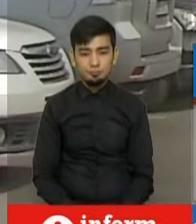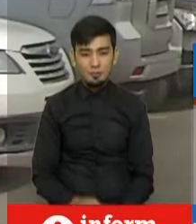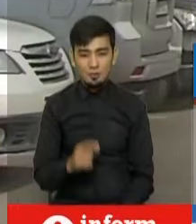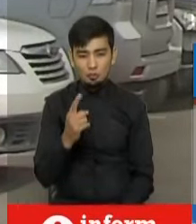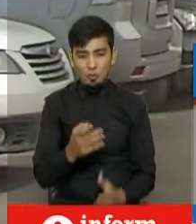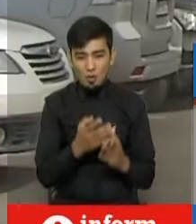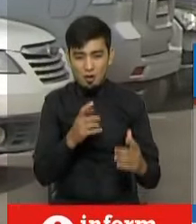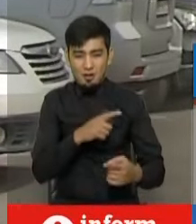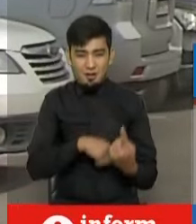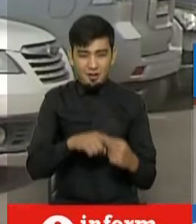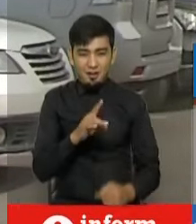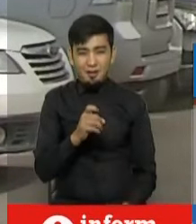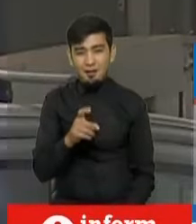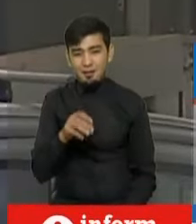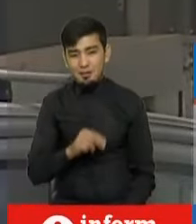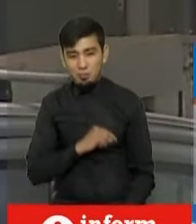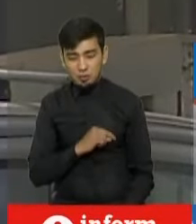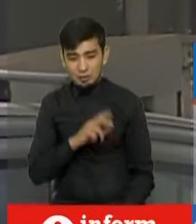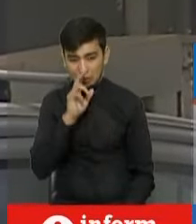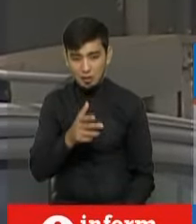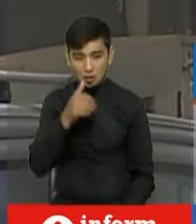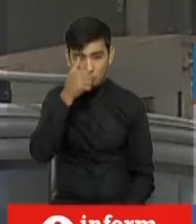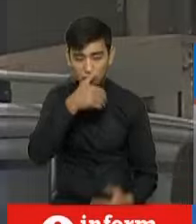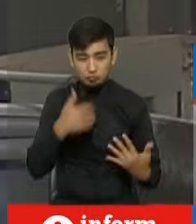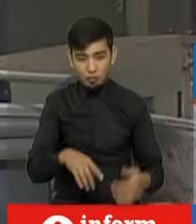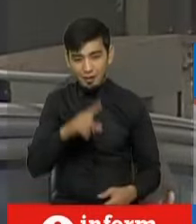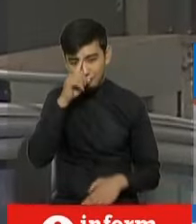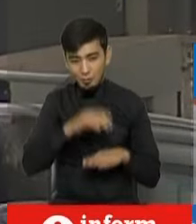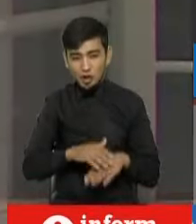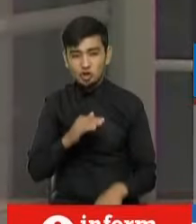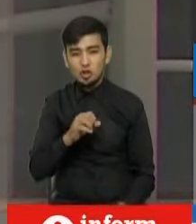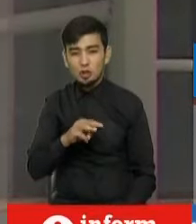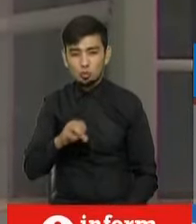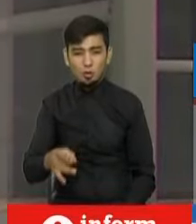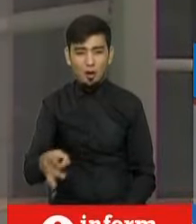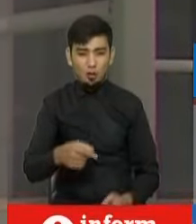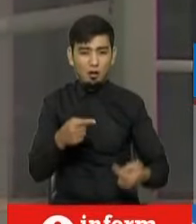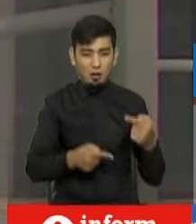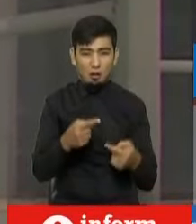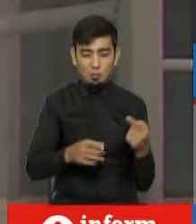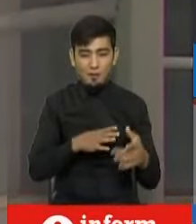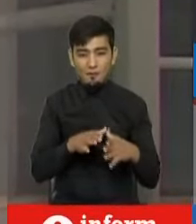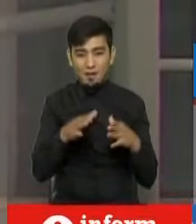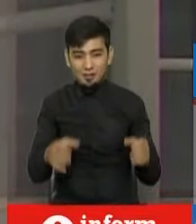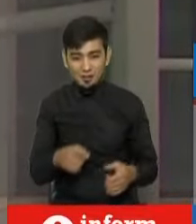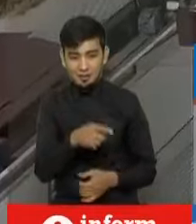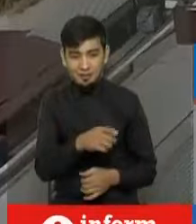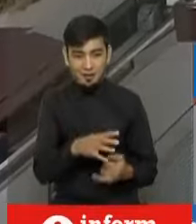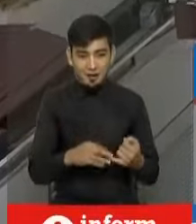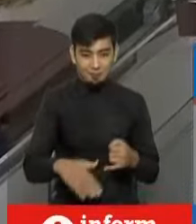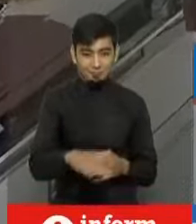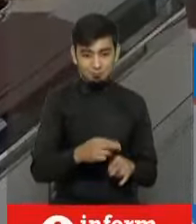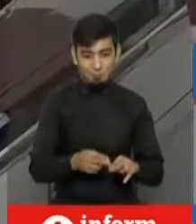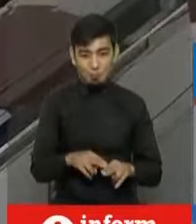100 торговцев рынка Рахат уже третий год судятся с акиматом Жетсузского района. Дело в том, что власти решили на данном участке барахолки